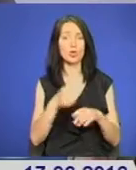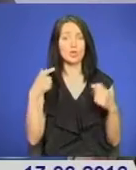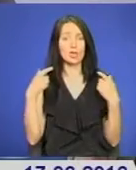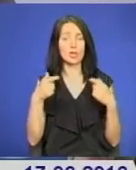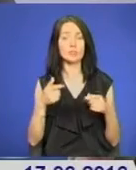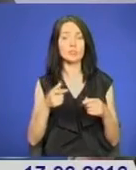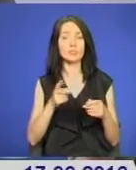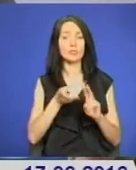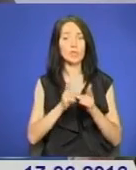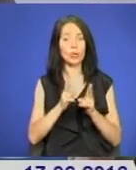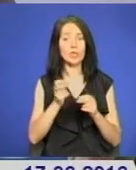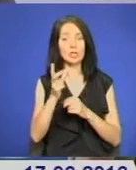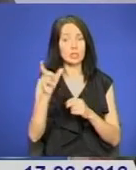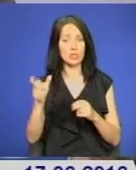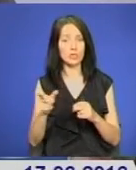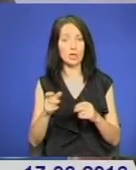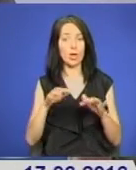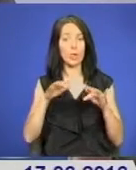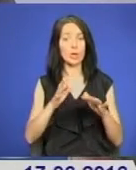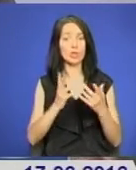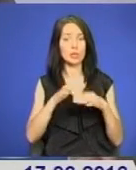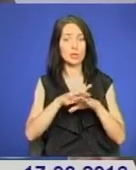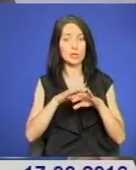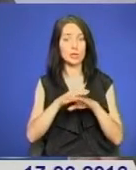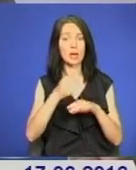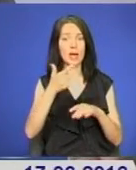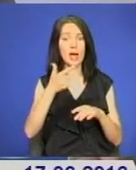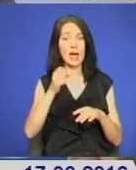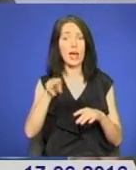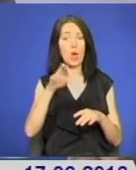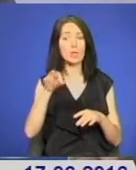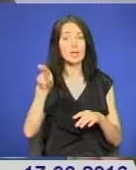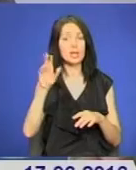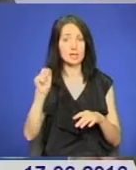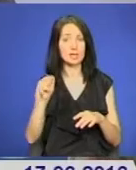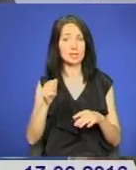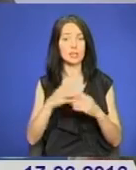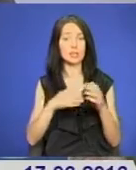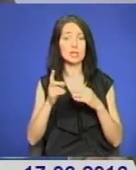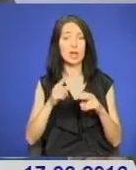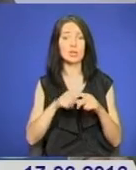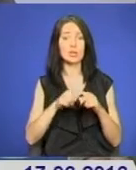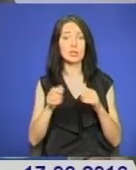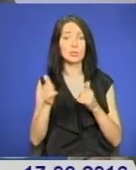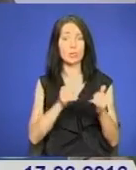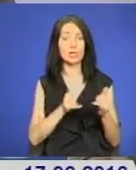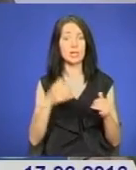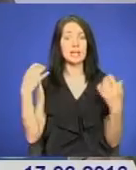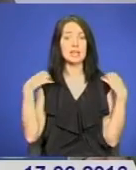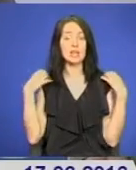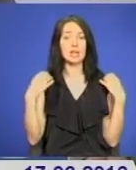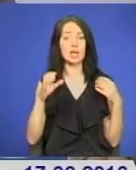чоловік, оператори, обчислювачі, топогеодезісти, спеціальності оперативного забезпечення, начальники